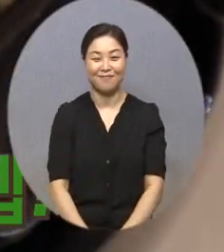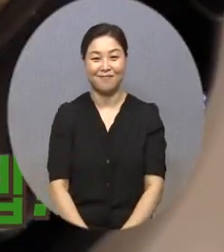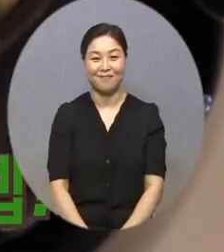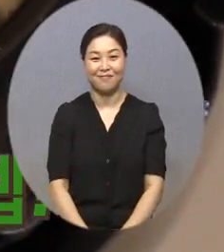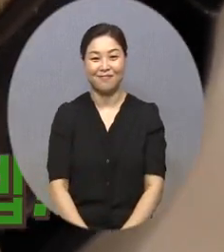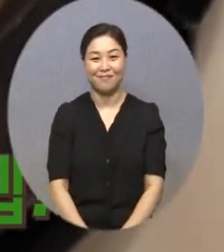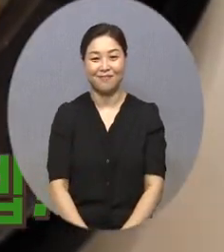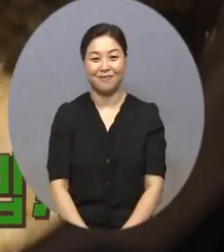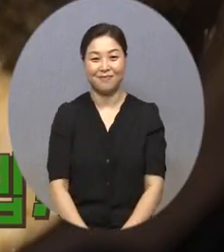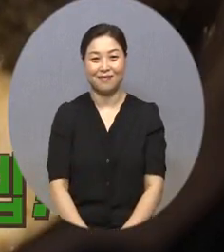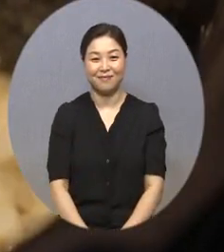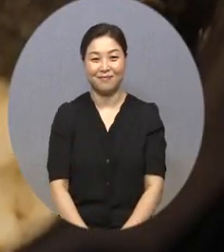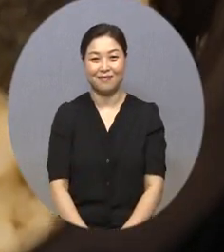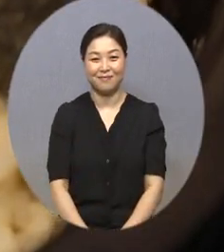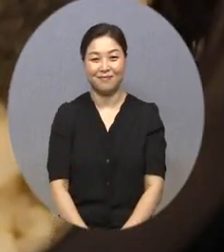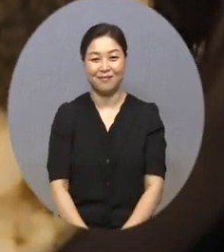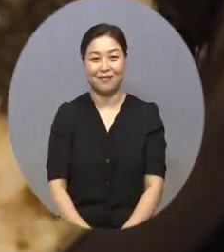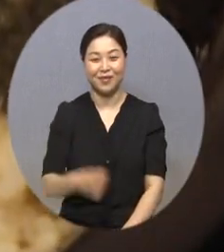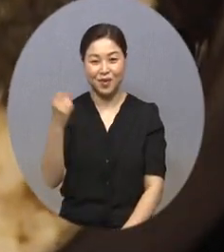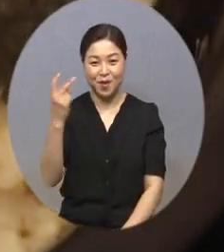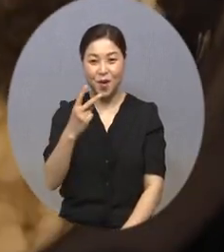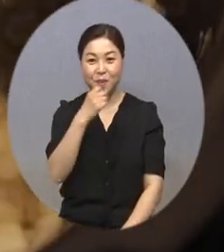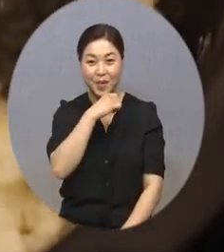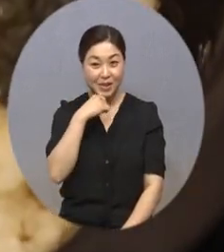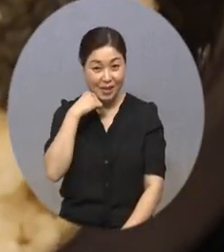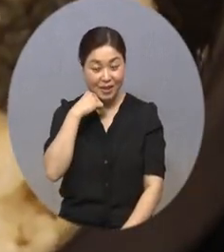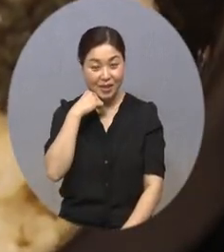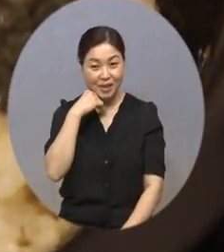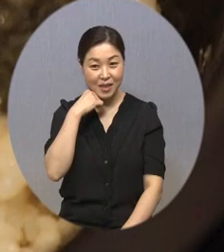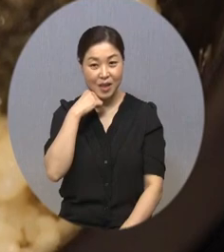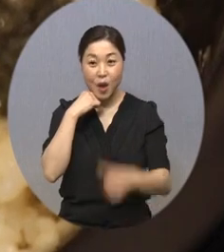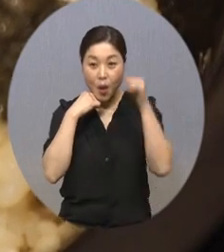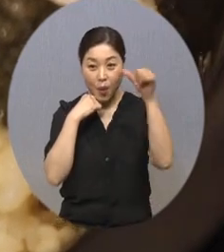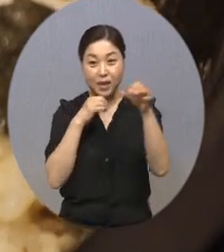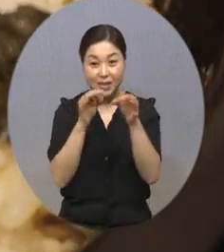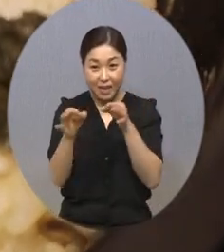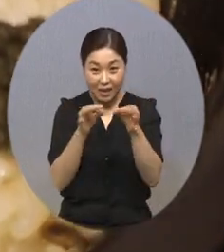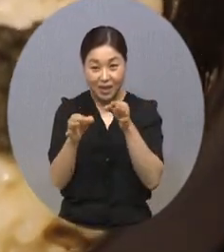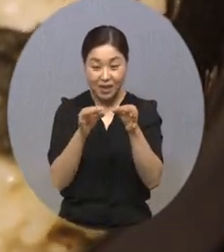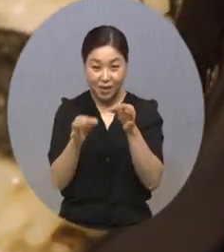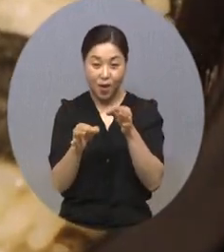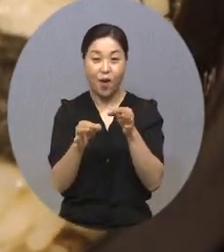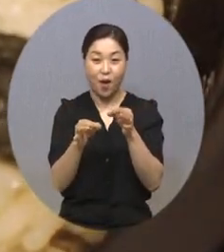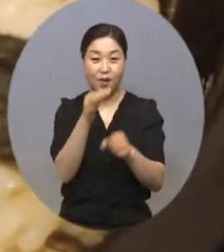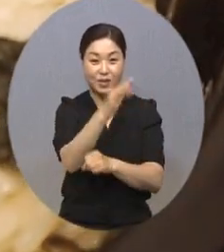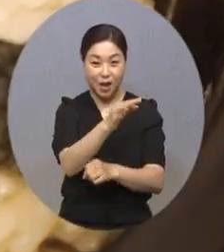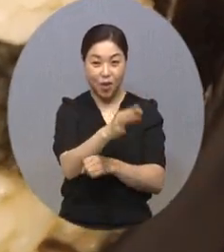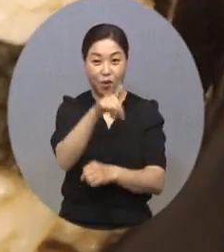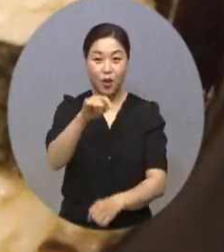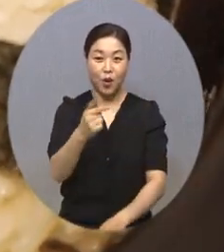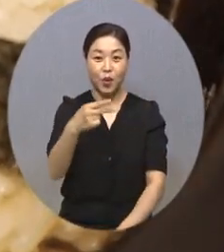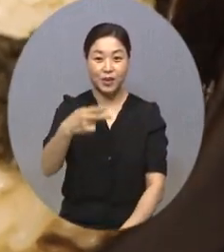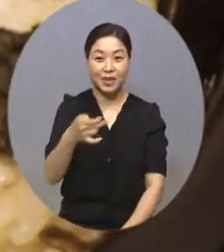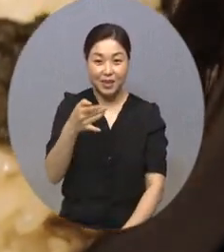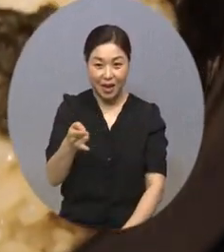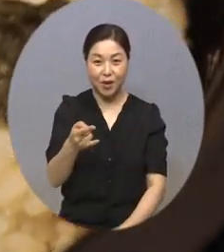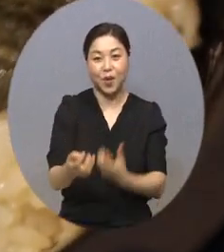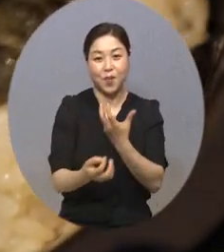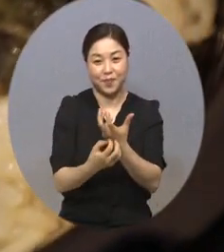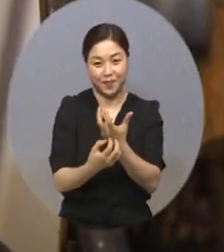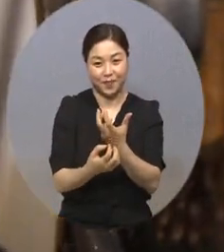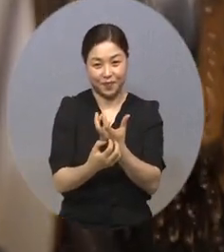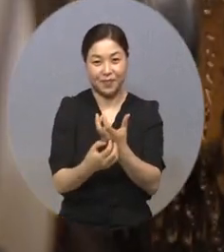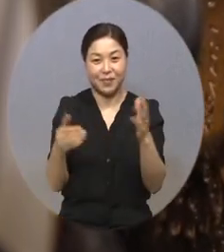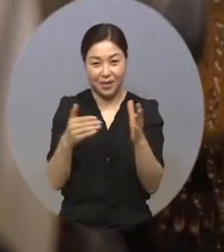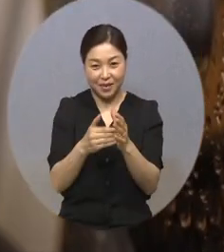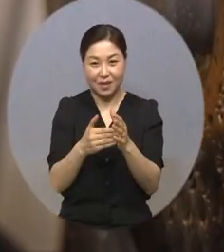그리고 비장의 무기 5일장에서 사온 건 그래로 밥을 지워 봤는데요 이걸